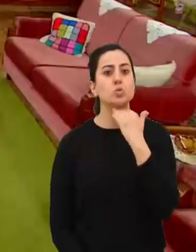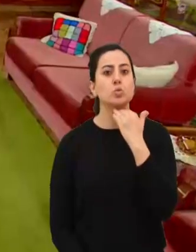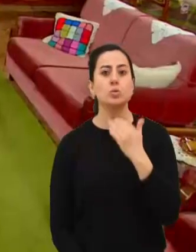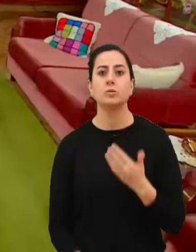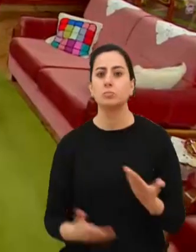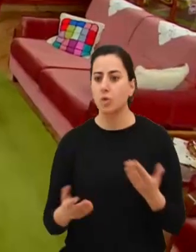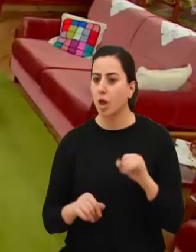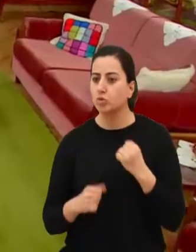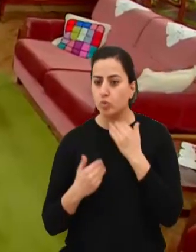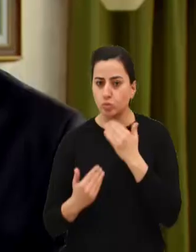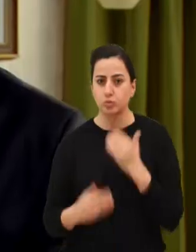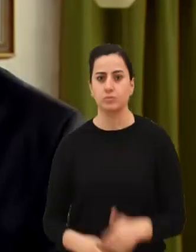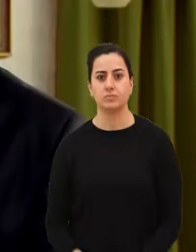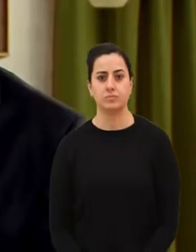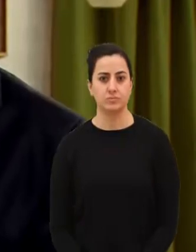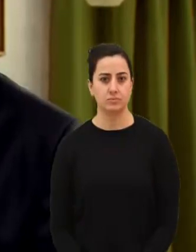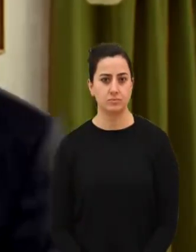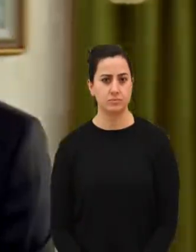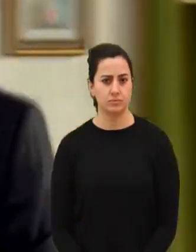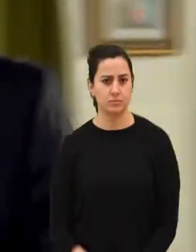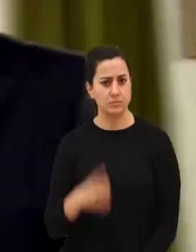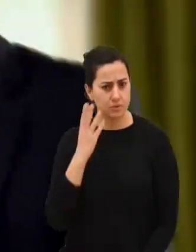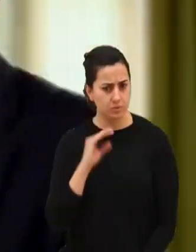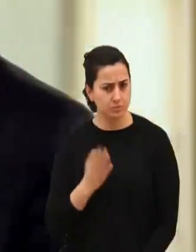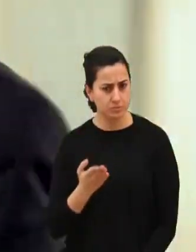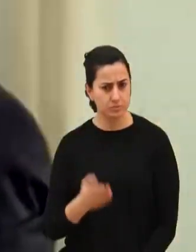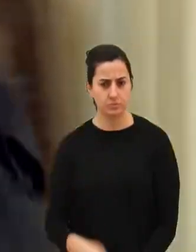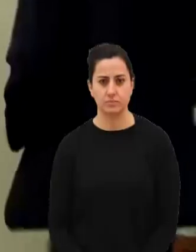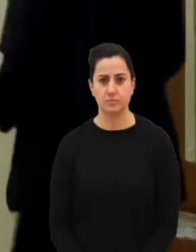Açılmıyor. Açılmıyor evladım. Fatu ana tekli koltukta hala uyuyor.